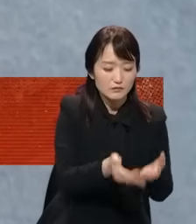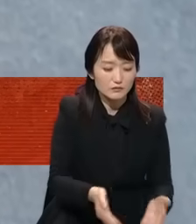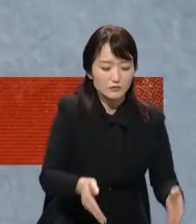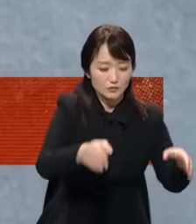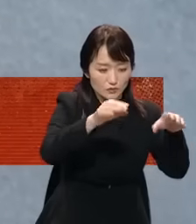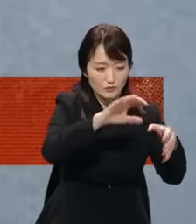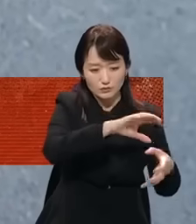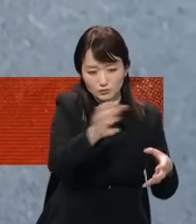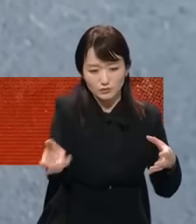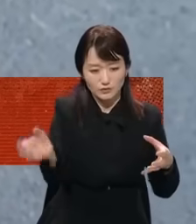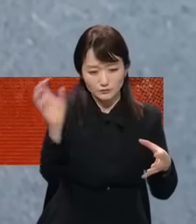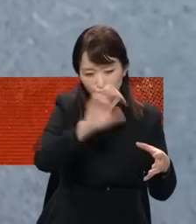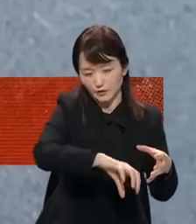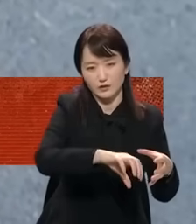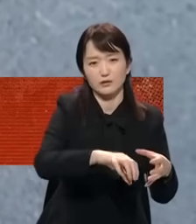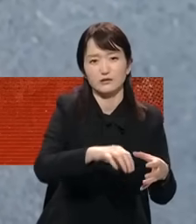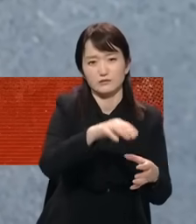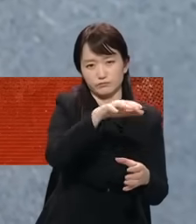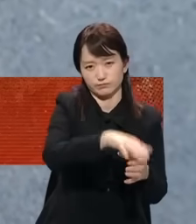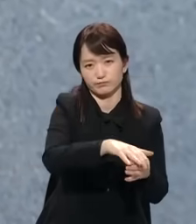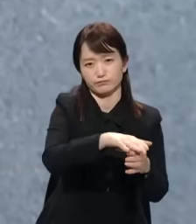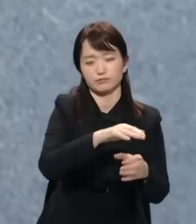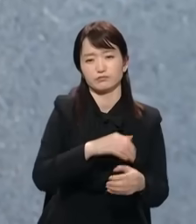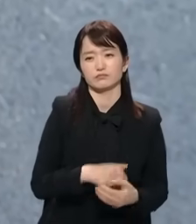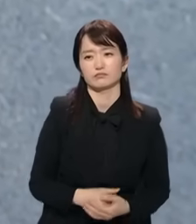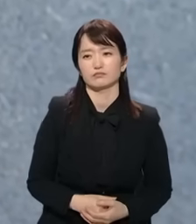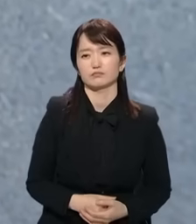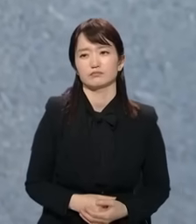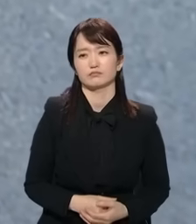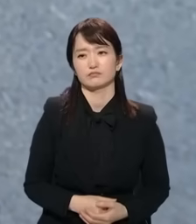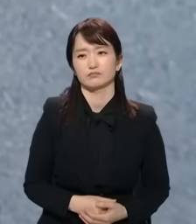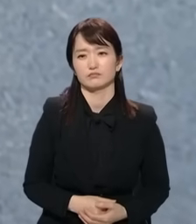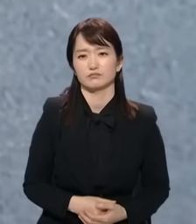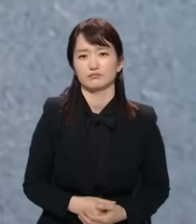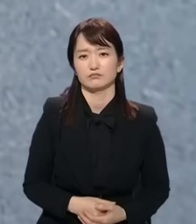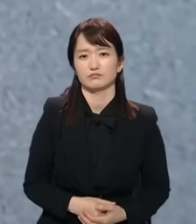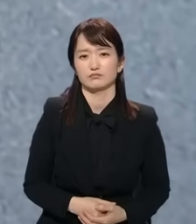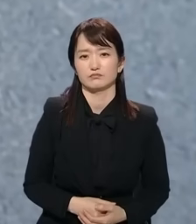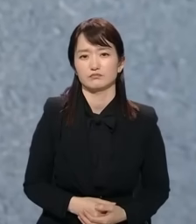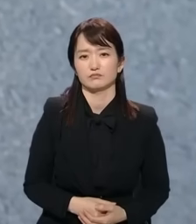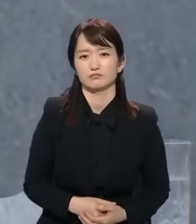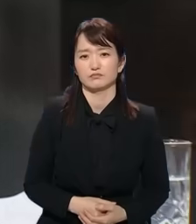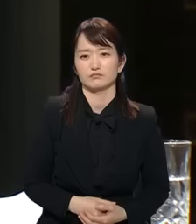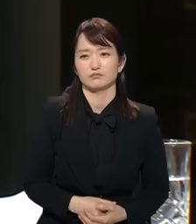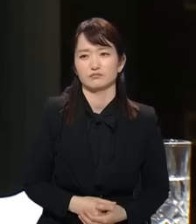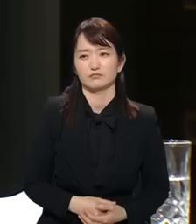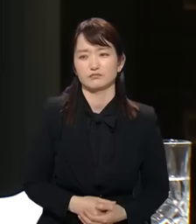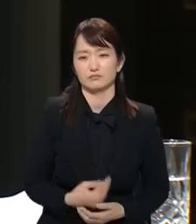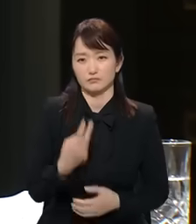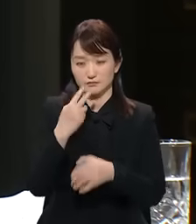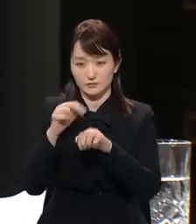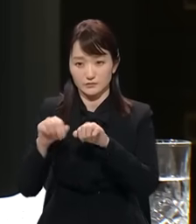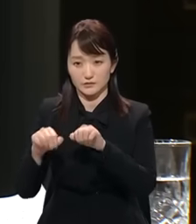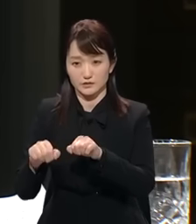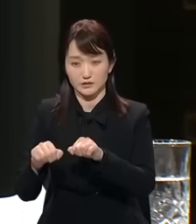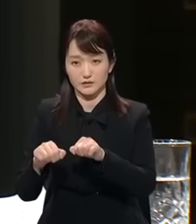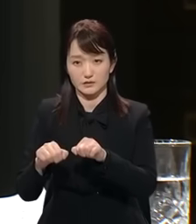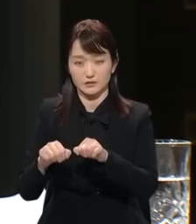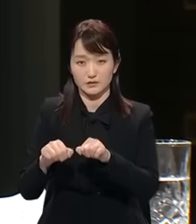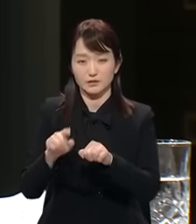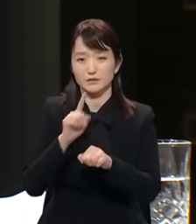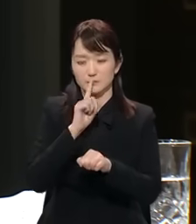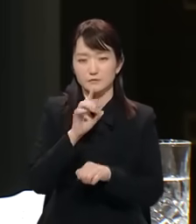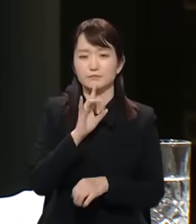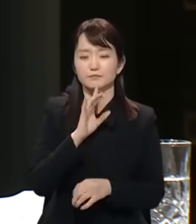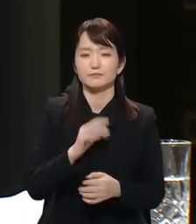뚜껑을 열고 그 안에 밀어 넣었던 겁니다 이것도 뭐 뭐가 됐든 어 산 사람의 일방적인 주장이니